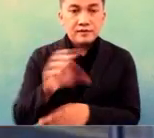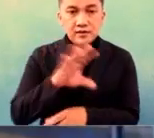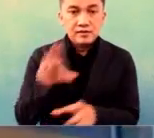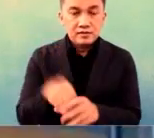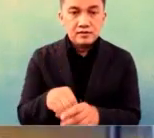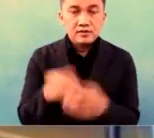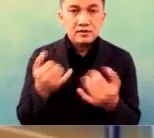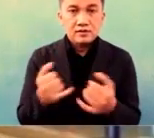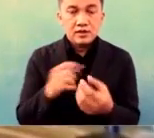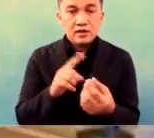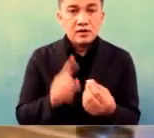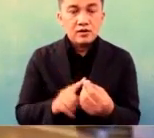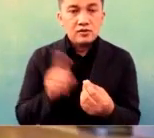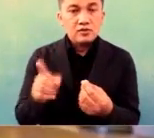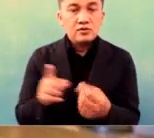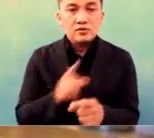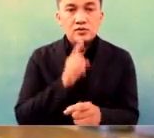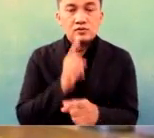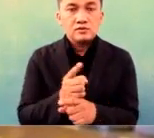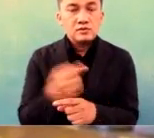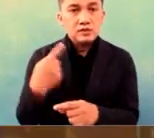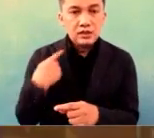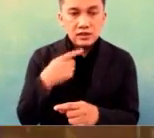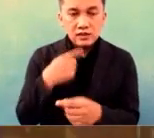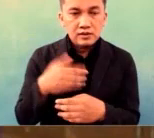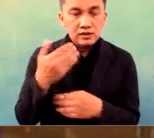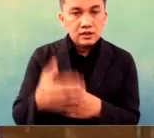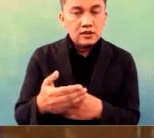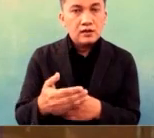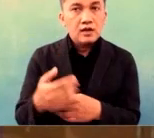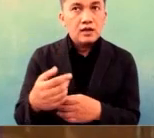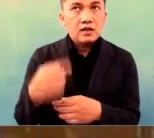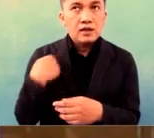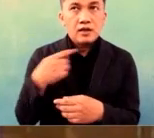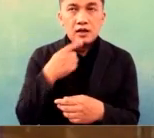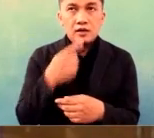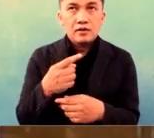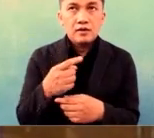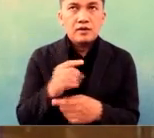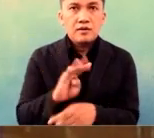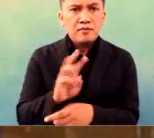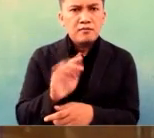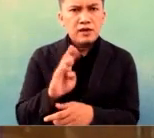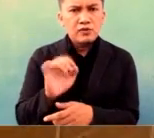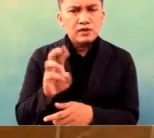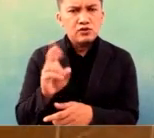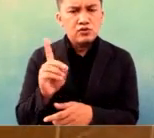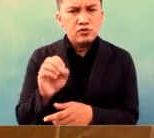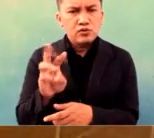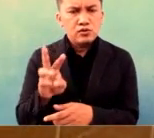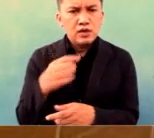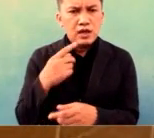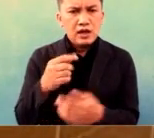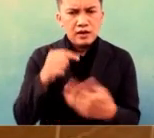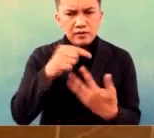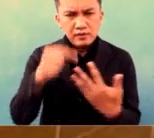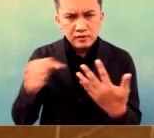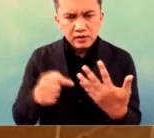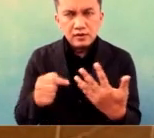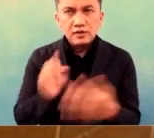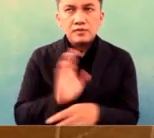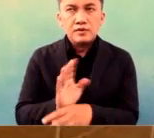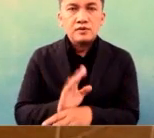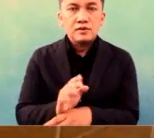ay sa December naman kasabay ng Metro Manila Film Festival. Ang ilan sa ating mga nakausap ay talaga namang excited na pero ang iba ay